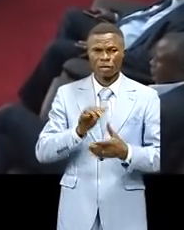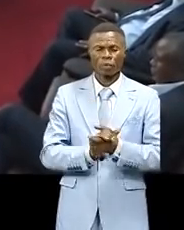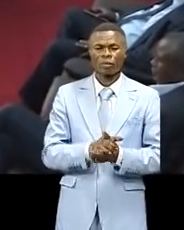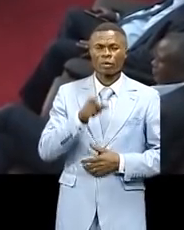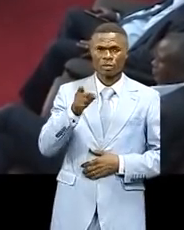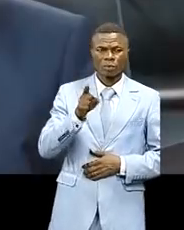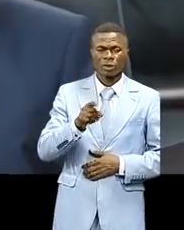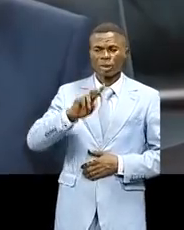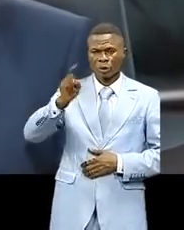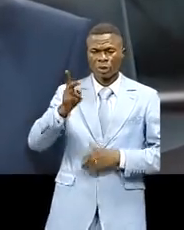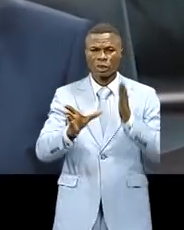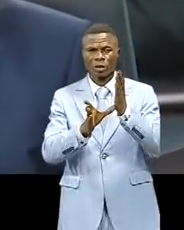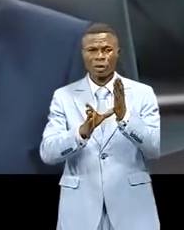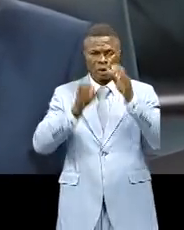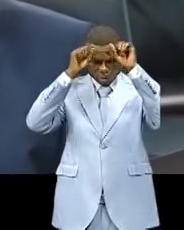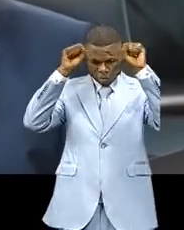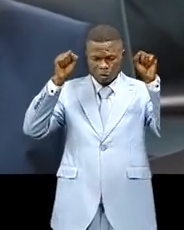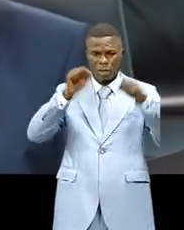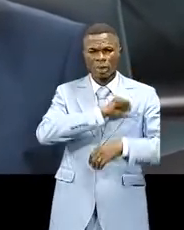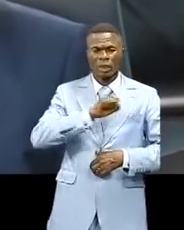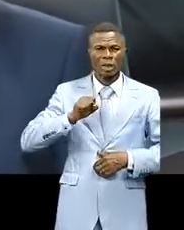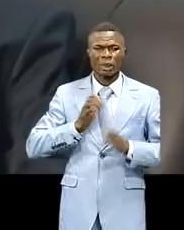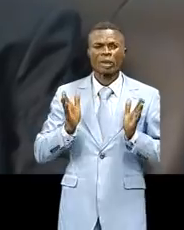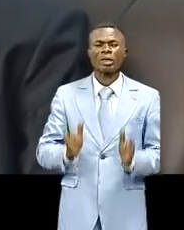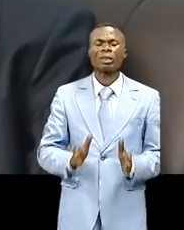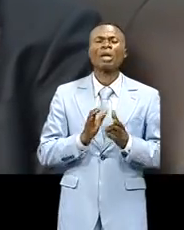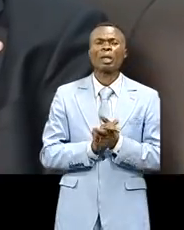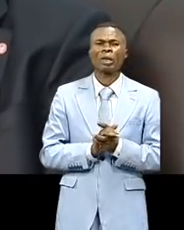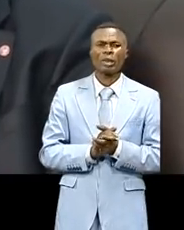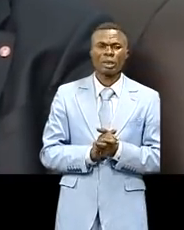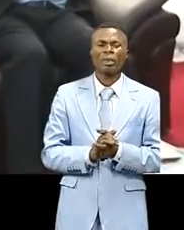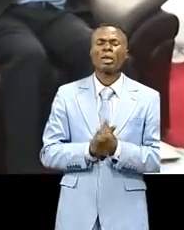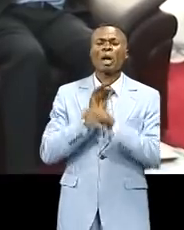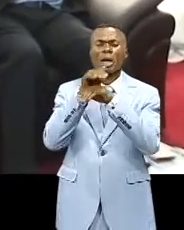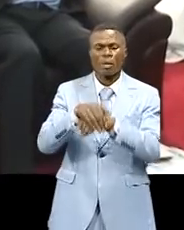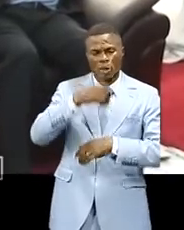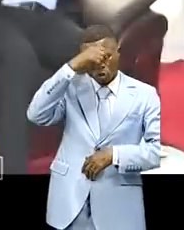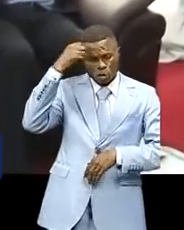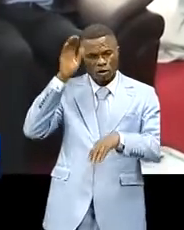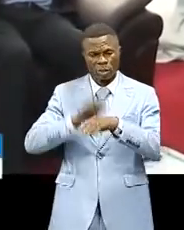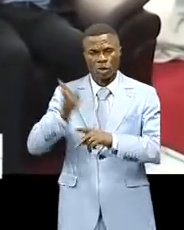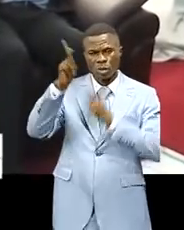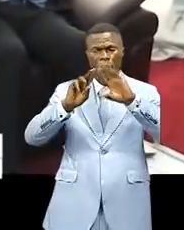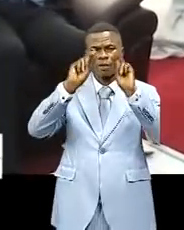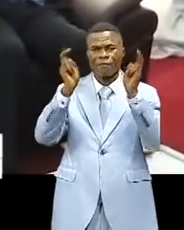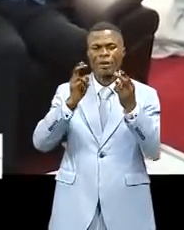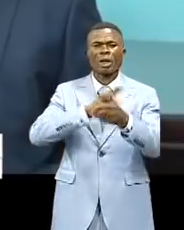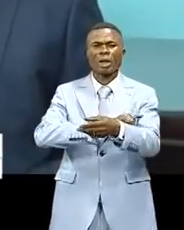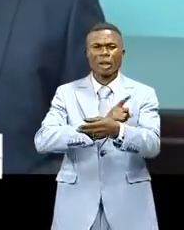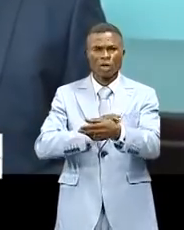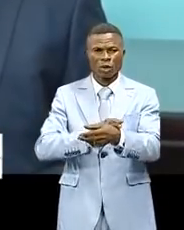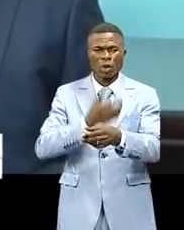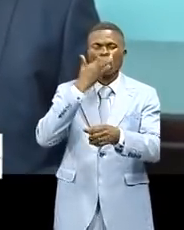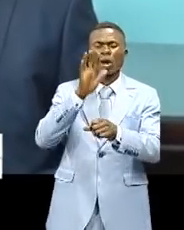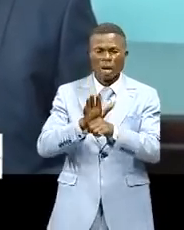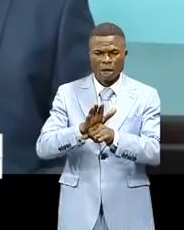le deuxième vice président du sénat sans goût mater mangon des à compatir aux malheurs qui frappent la population de goma et a promis à